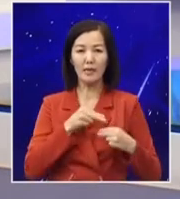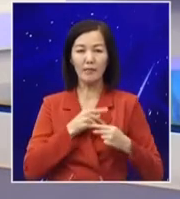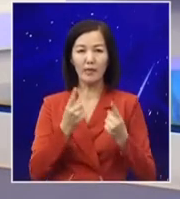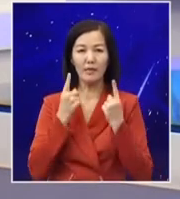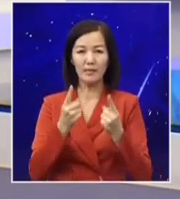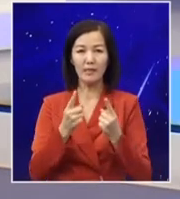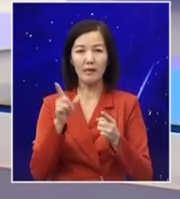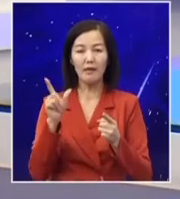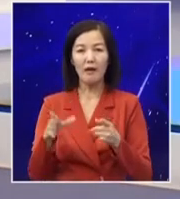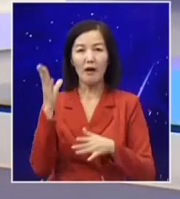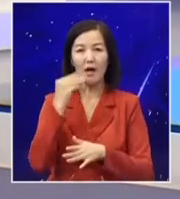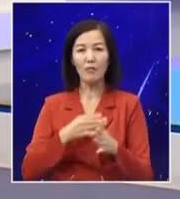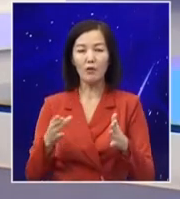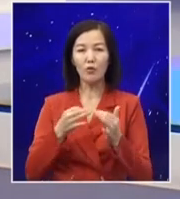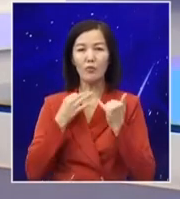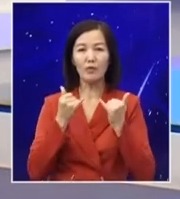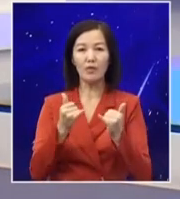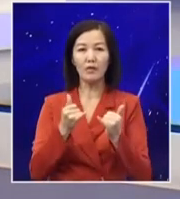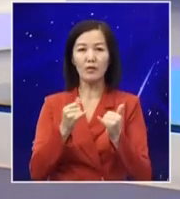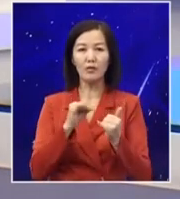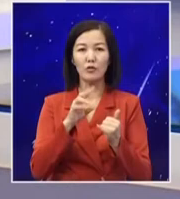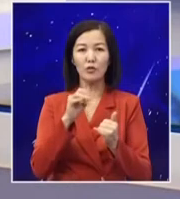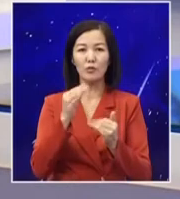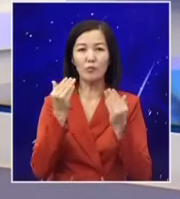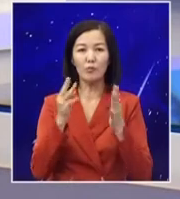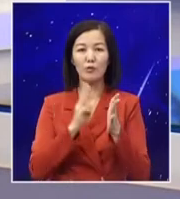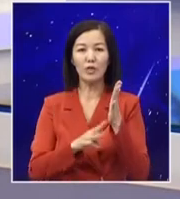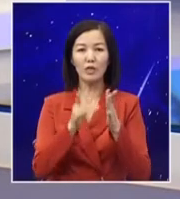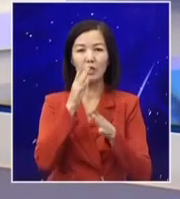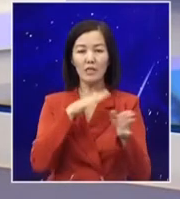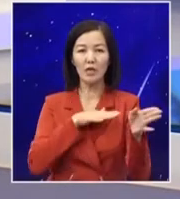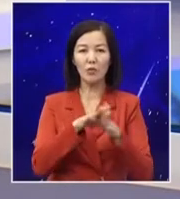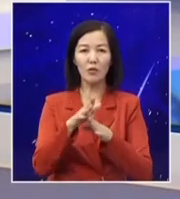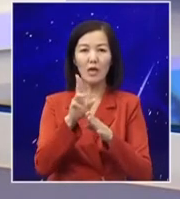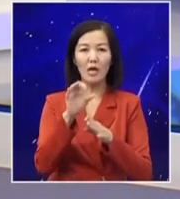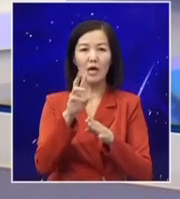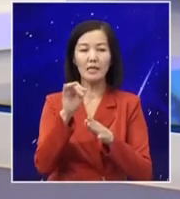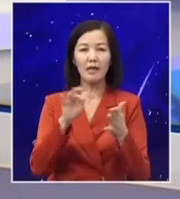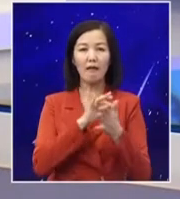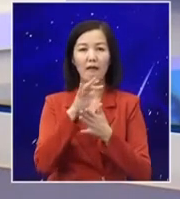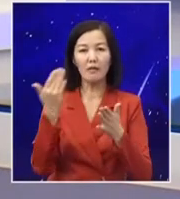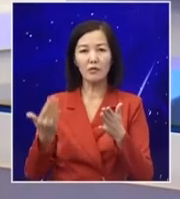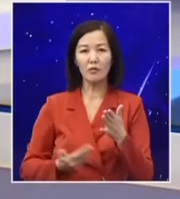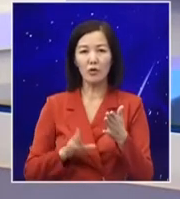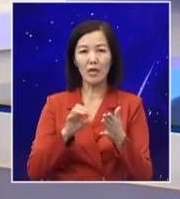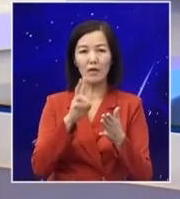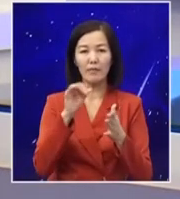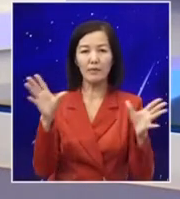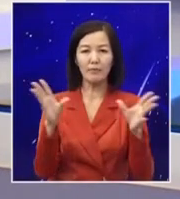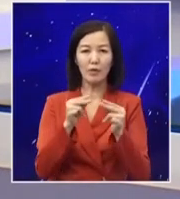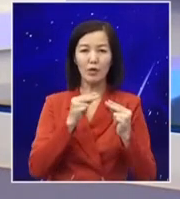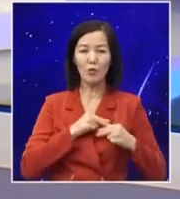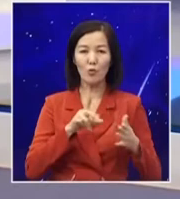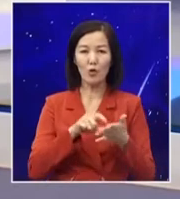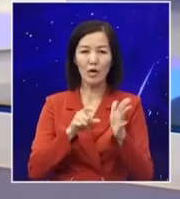сіңген. Алматы облысының құрметті азаматы Едіген Жүнісбеков бүгін 80 жасқа толды. Қаскелең қаласының тұрғыны, елбасының